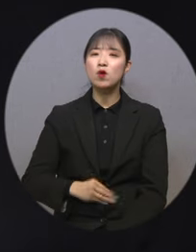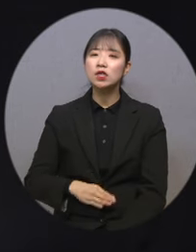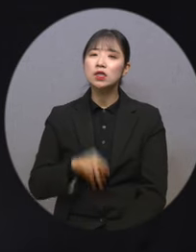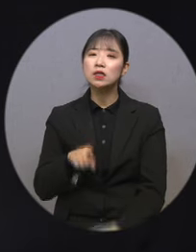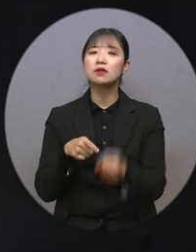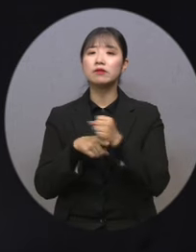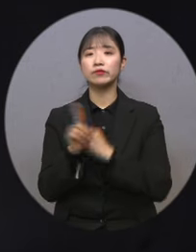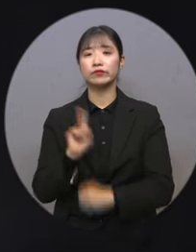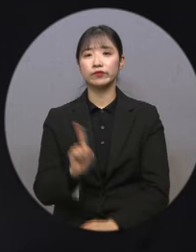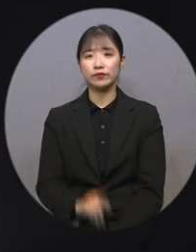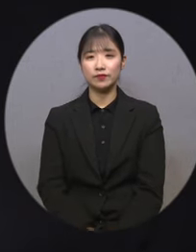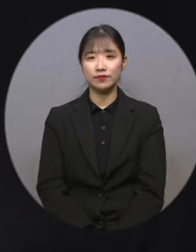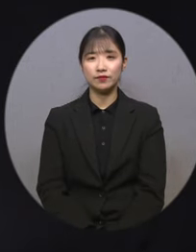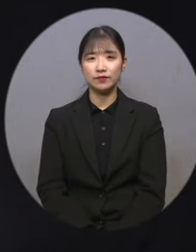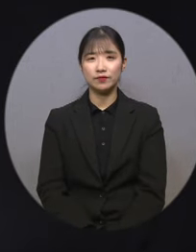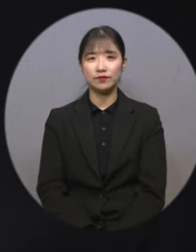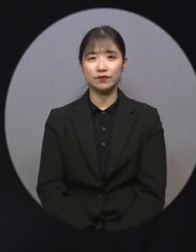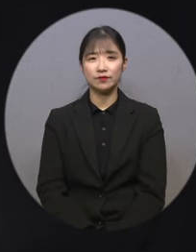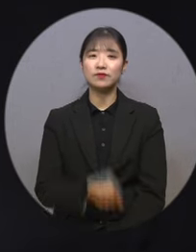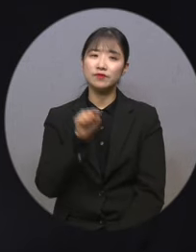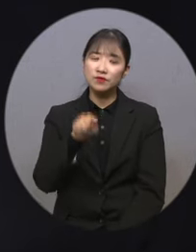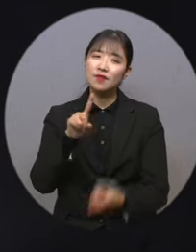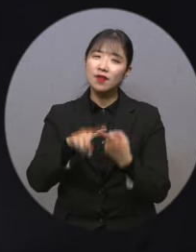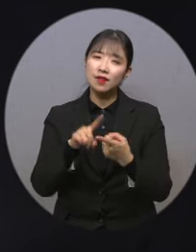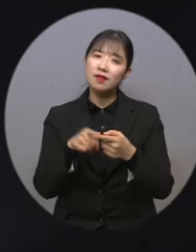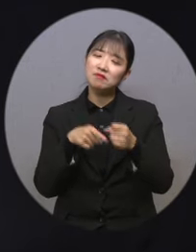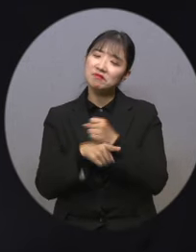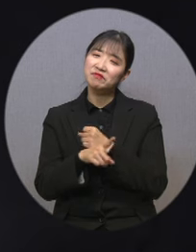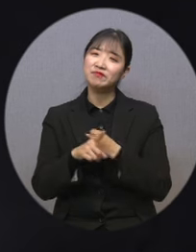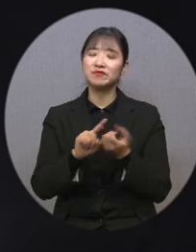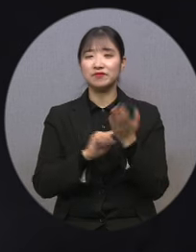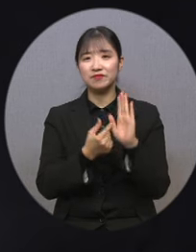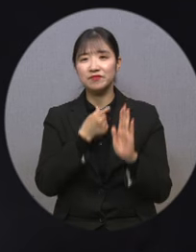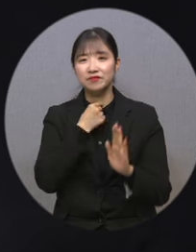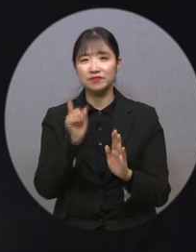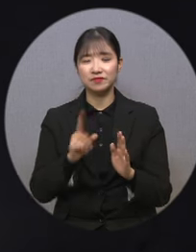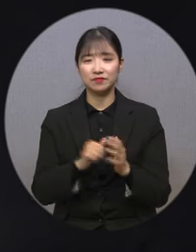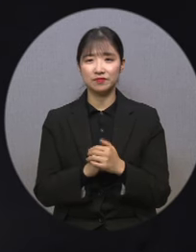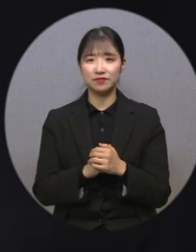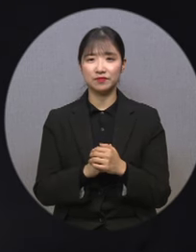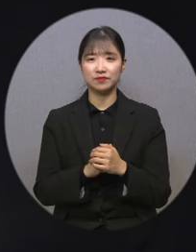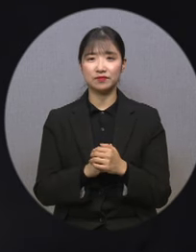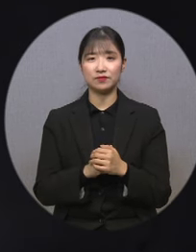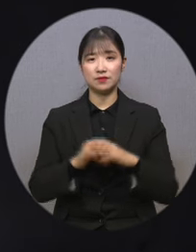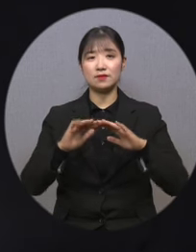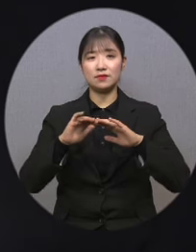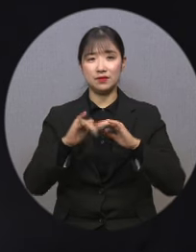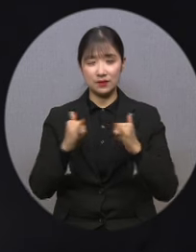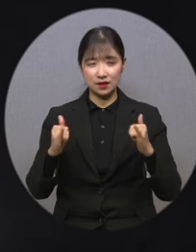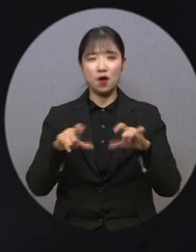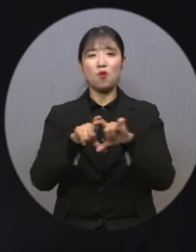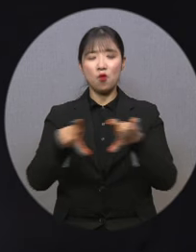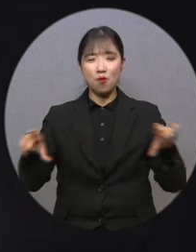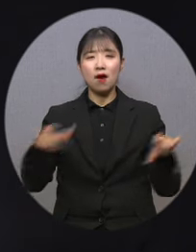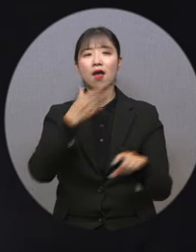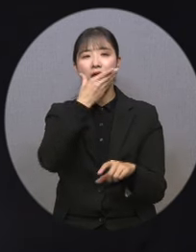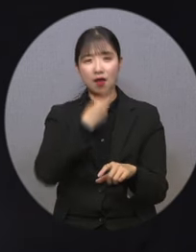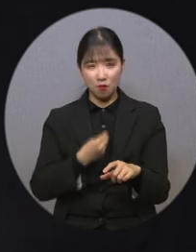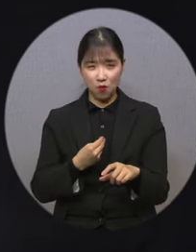정의가 있을까요? 재정의를 한다면 어떻게 정의를 해주고 싶으십니까? 저는 인간의 보편적인